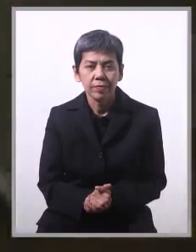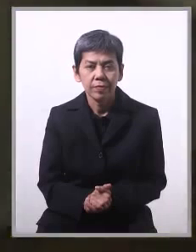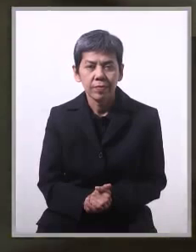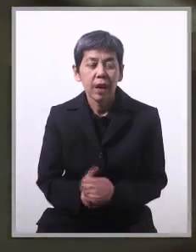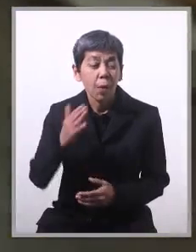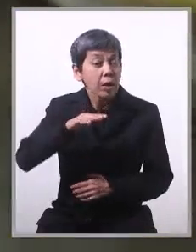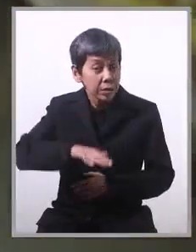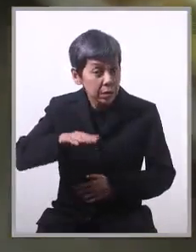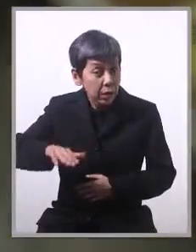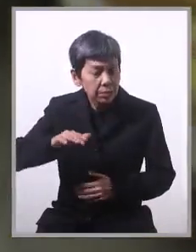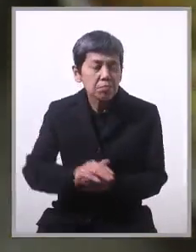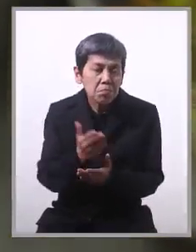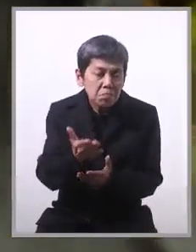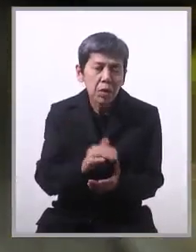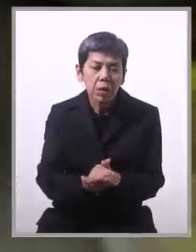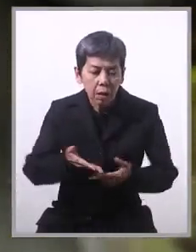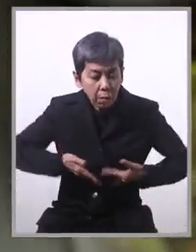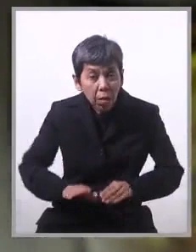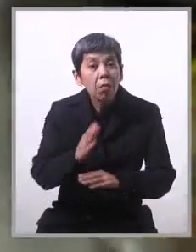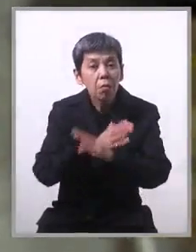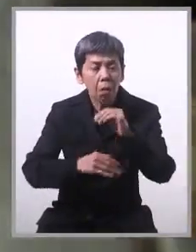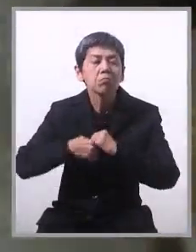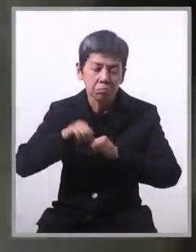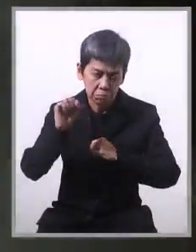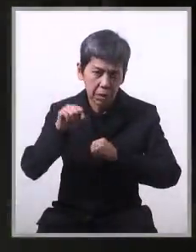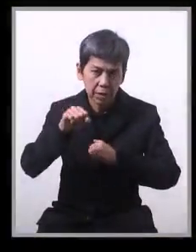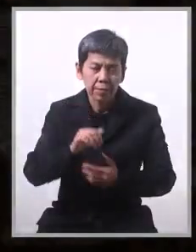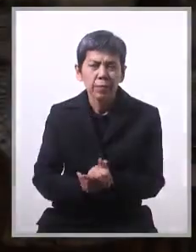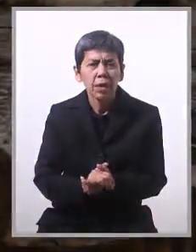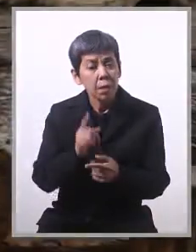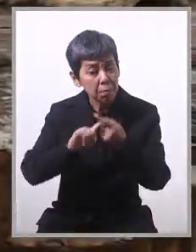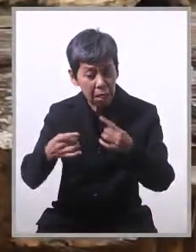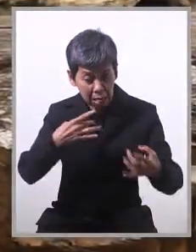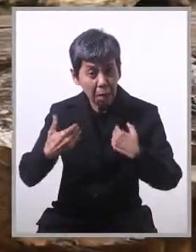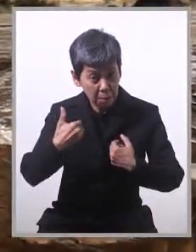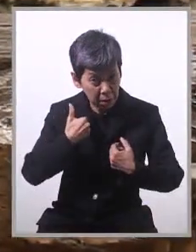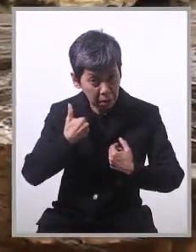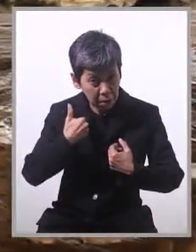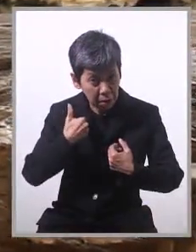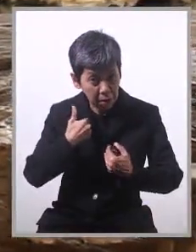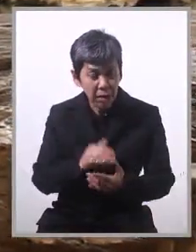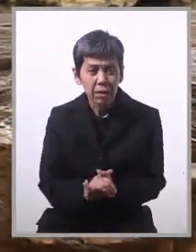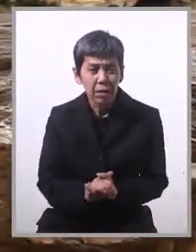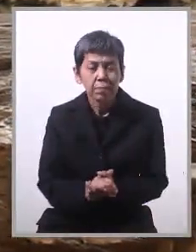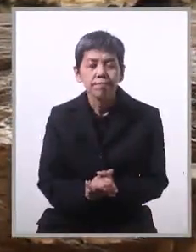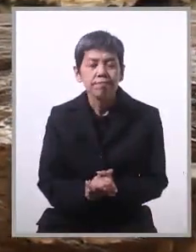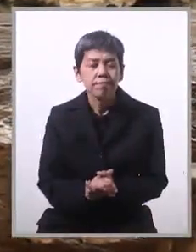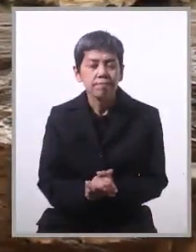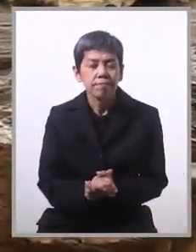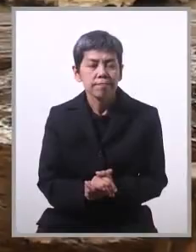ย้อนกลับไปตอนเด็กๆหน่อยสิเพราะว่าเราเป็นมาตั้งแต่กำเนิด ใช่ครับ เคยมีเพื่อนล้อมีอะไรนี้บ้างไหม